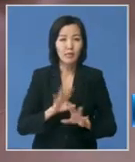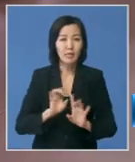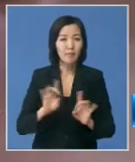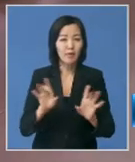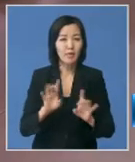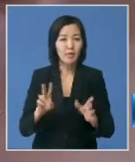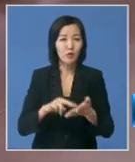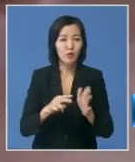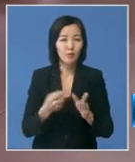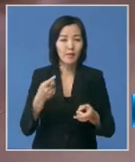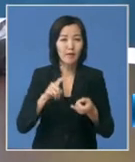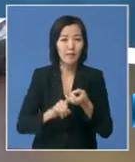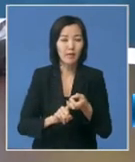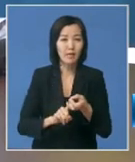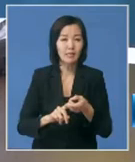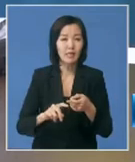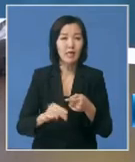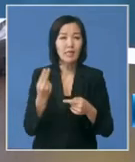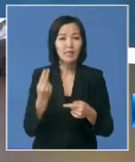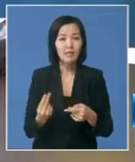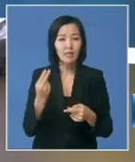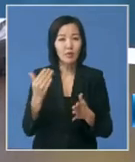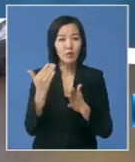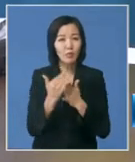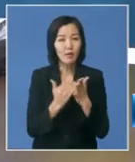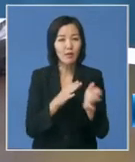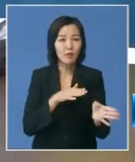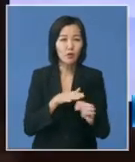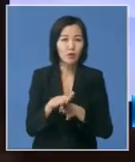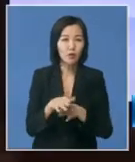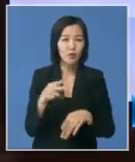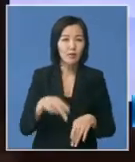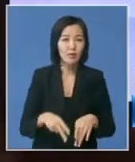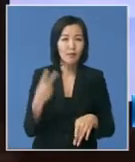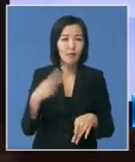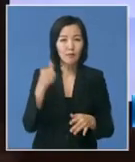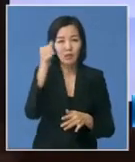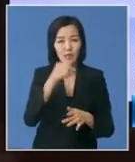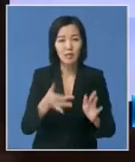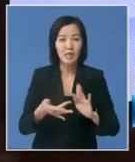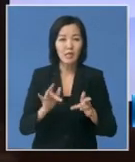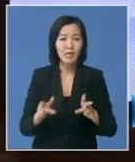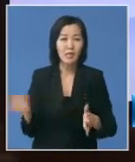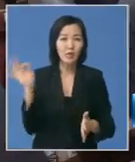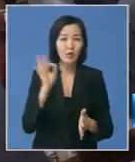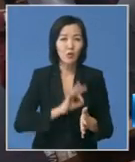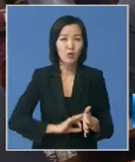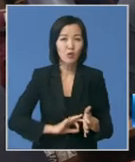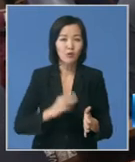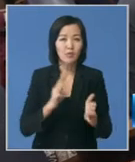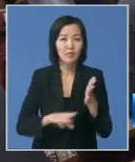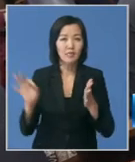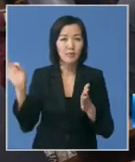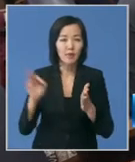Жоспарға сәйкес цифрландыру бағдарламасын жүзеге асыру шеңберінде 2020 жылға дейін интернет қолданушыларының санын